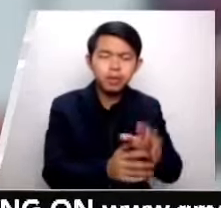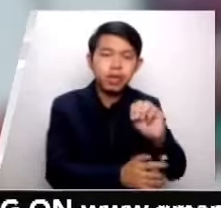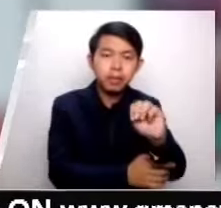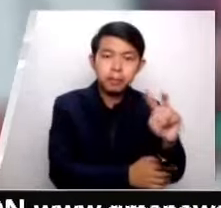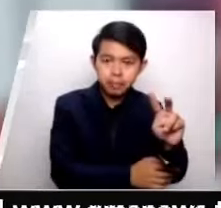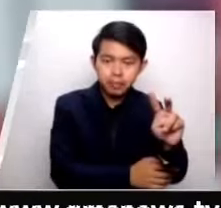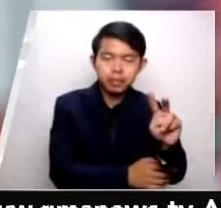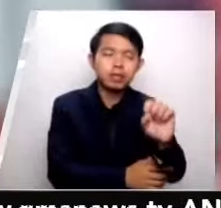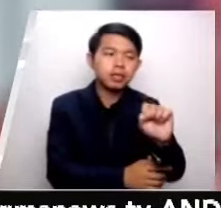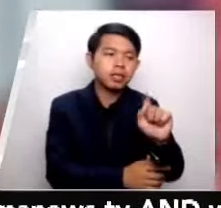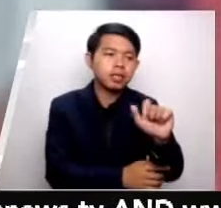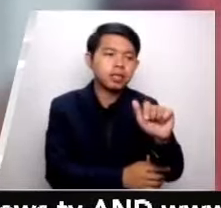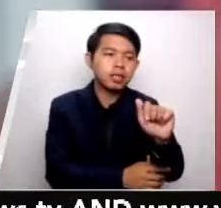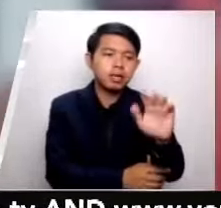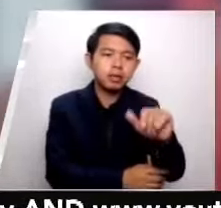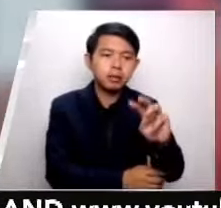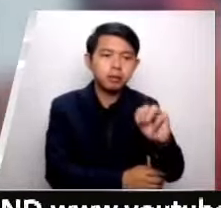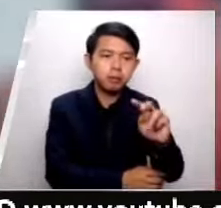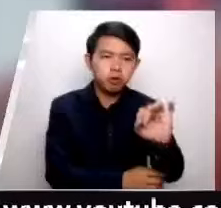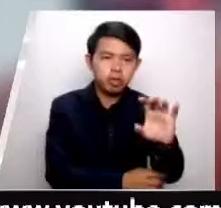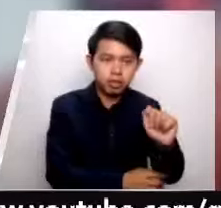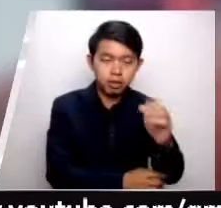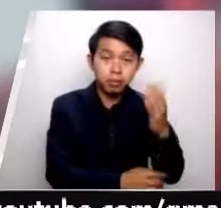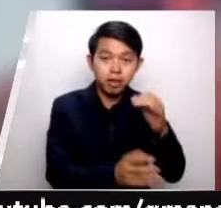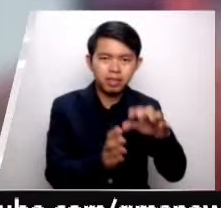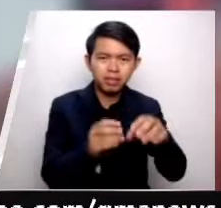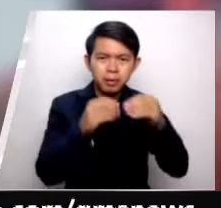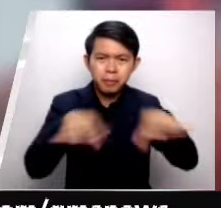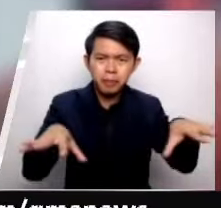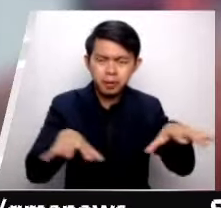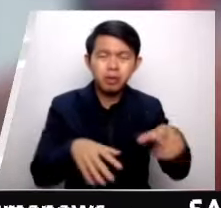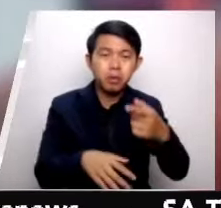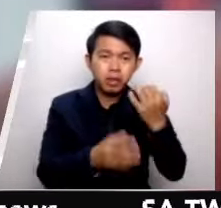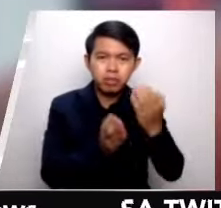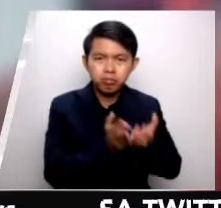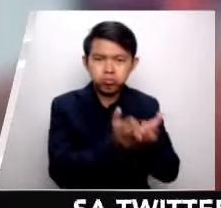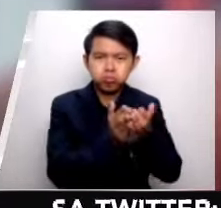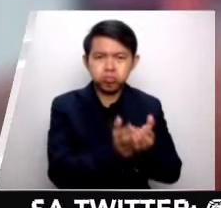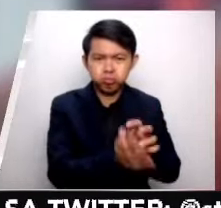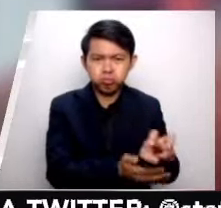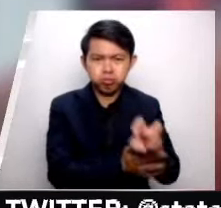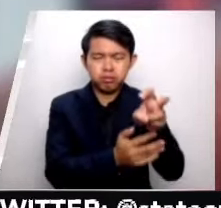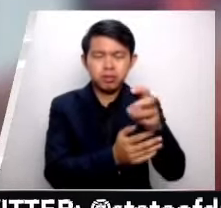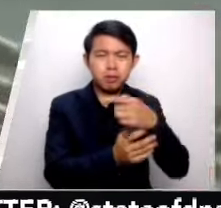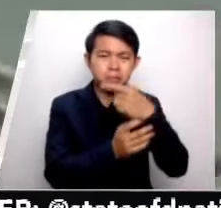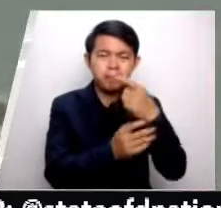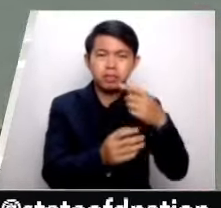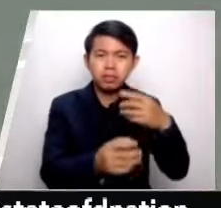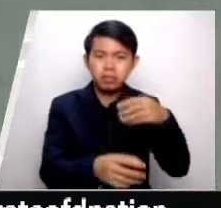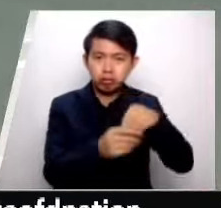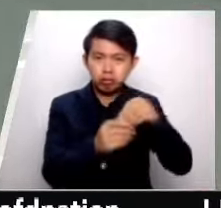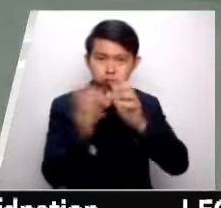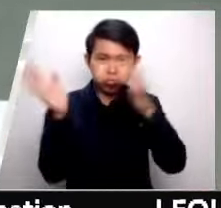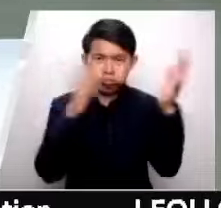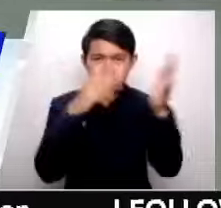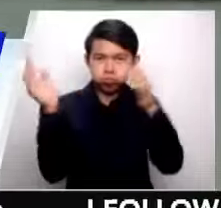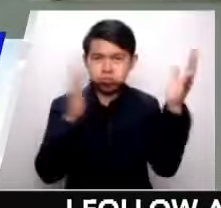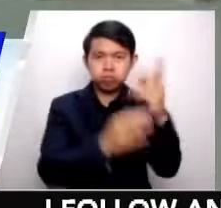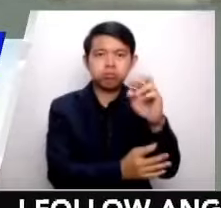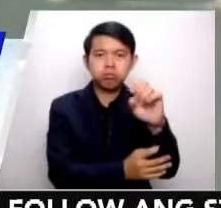na nawawala matapos maglayag mula sa Taytay, Palawan sa kasagsagan din ng bagyong Christine. Ayon sa PCG, wala